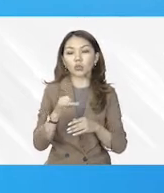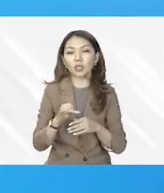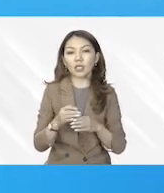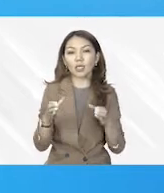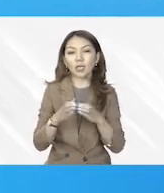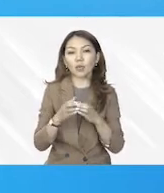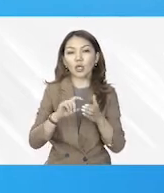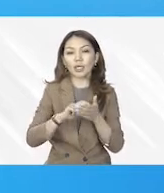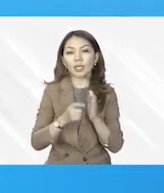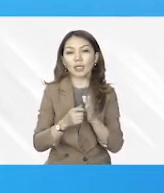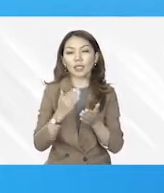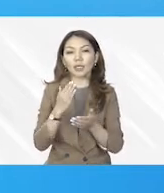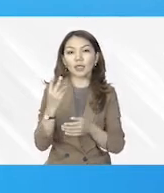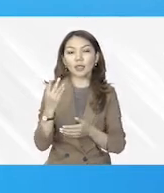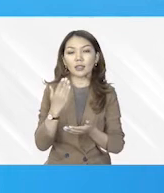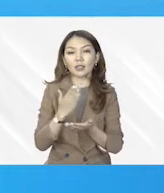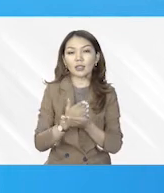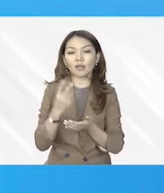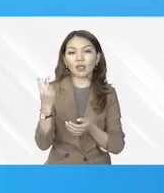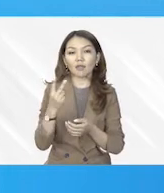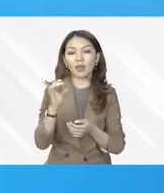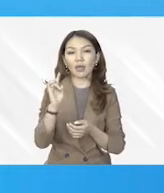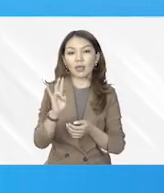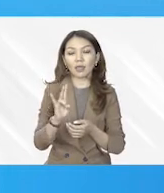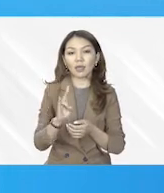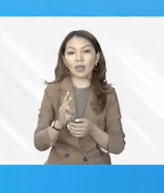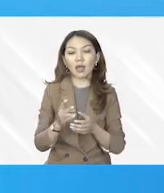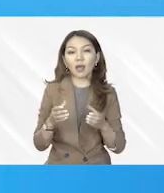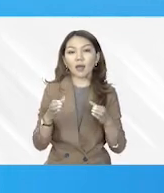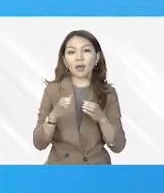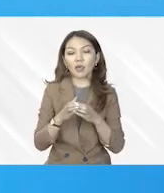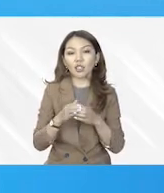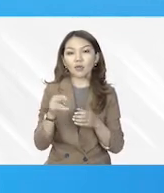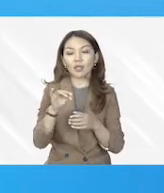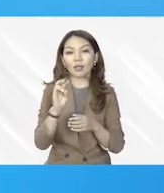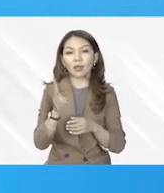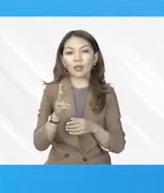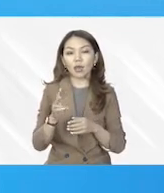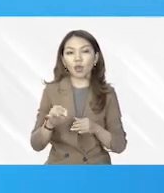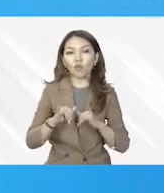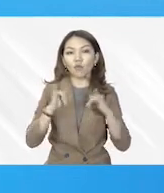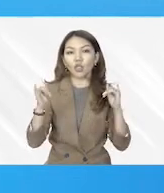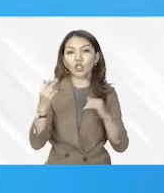составляет 2n, а количество ДНК увеличено вдвое.